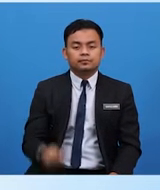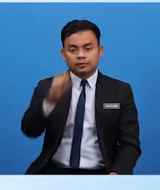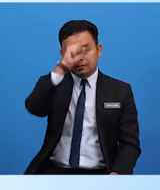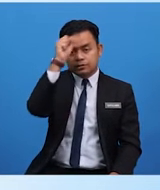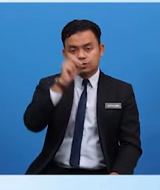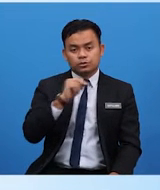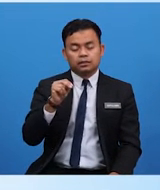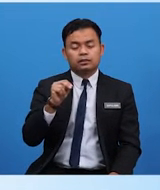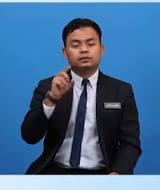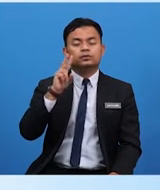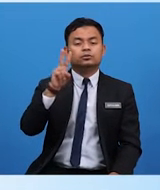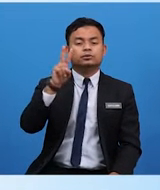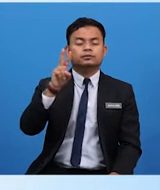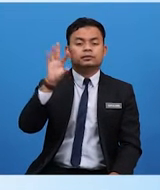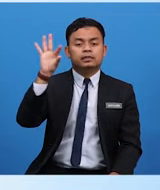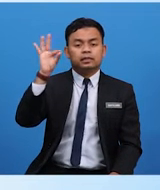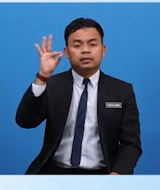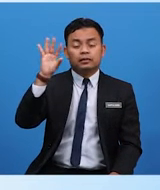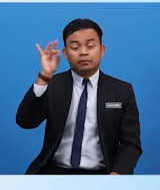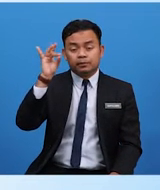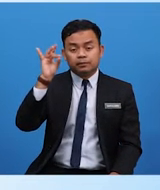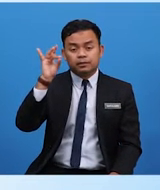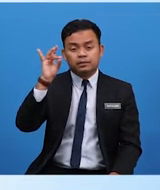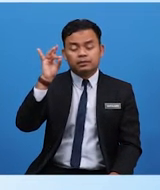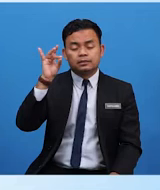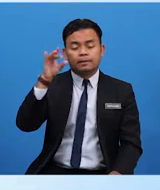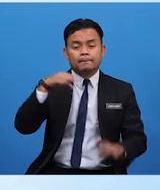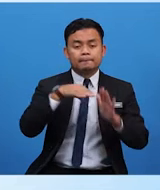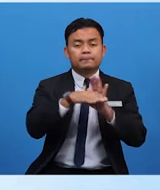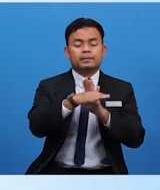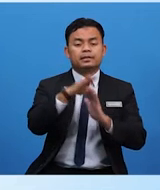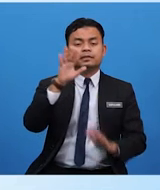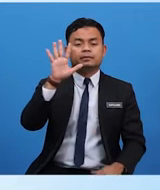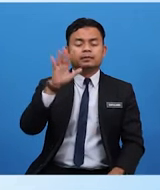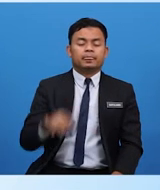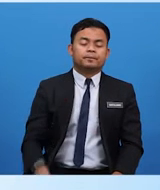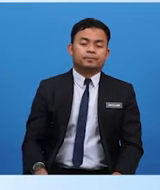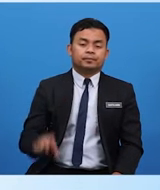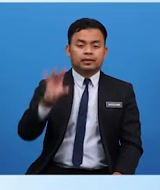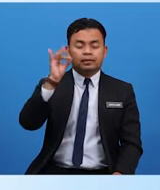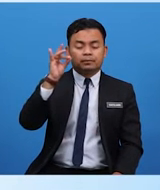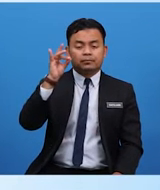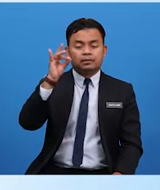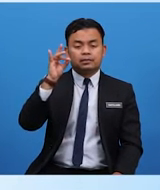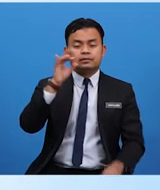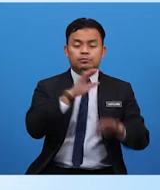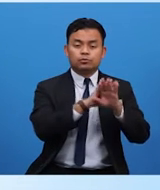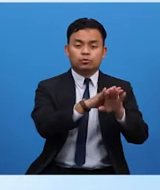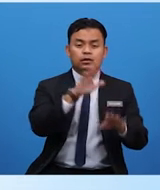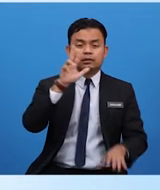soalan kedua ialah 18 V5 18 tolak 5 =